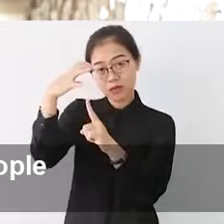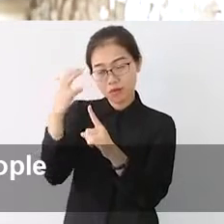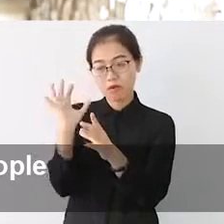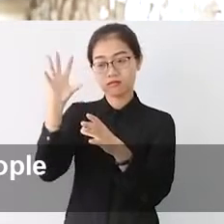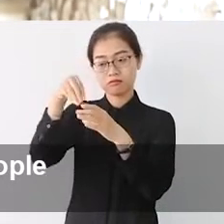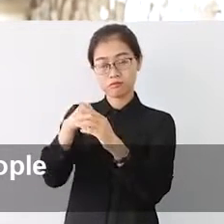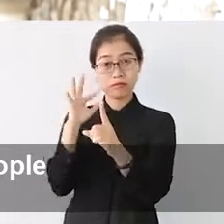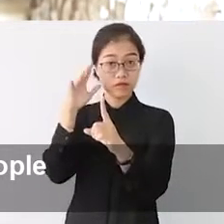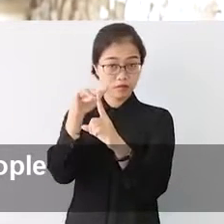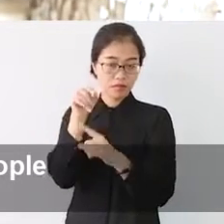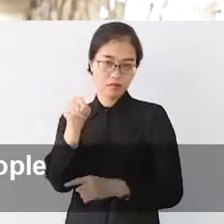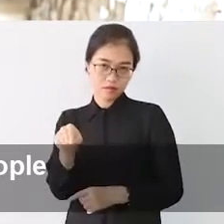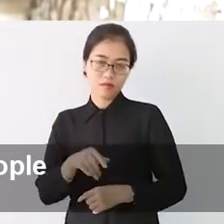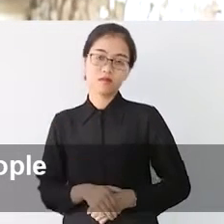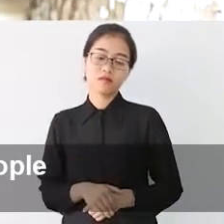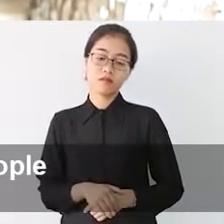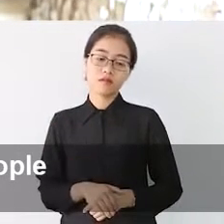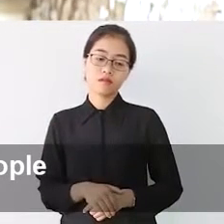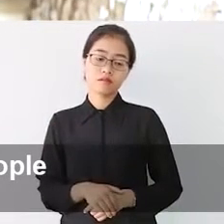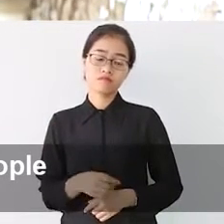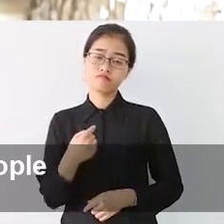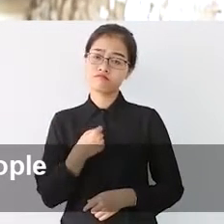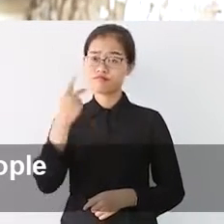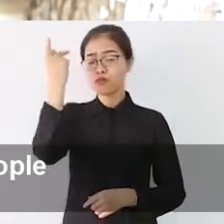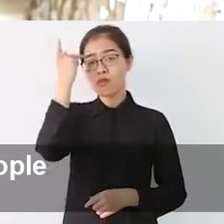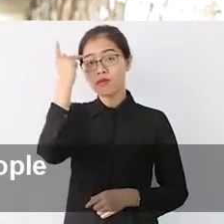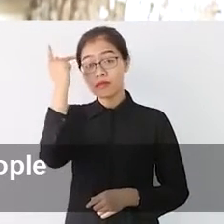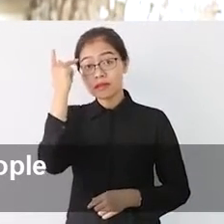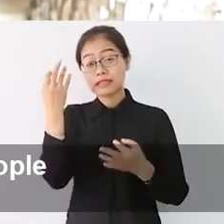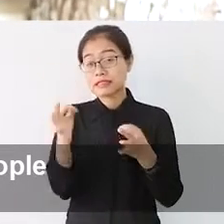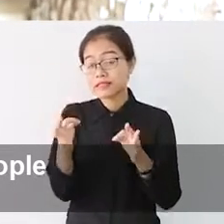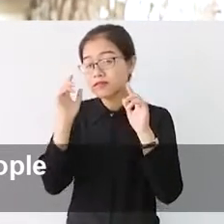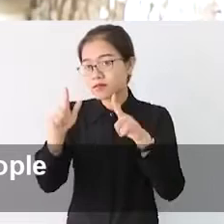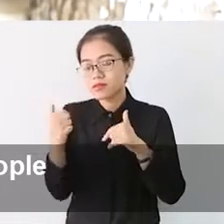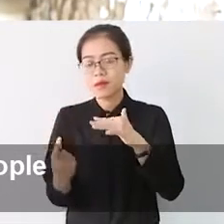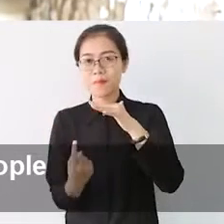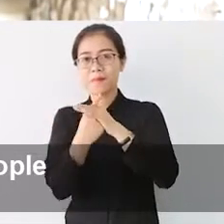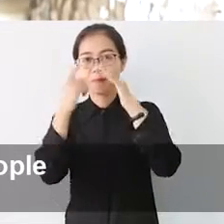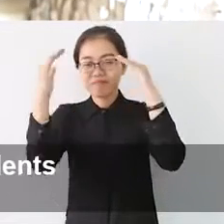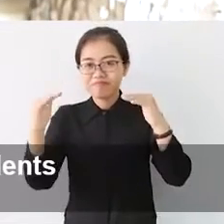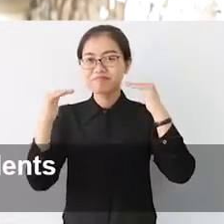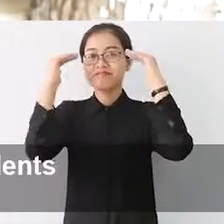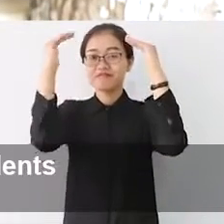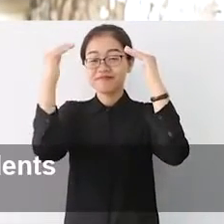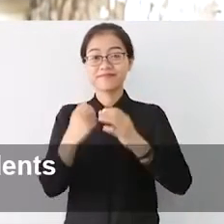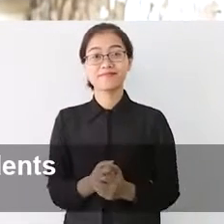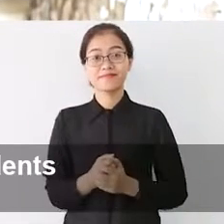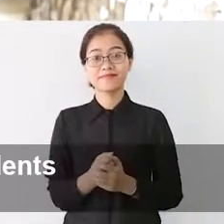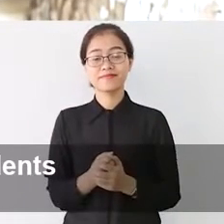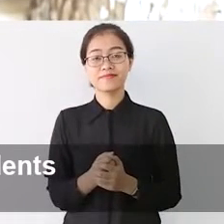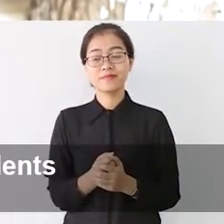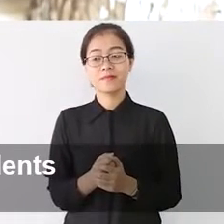huấn của DRD, của dự án thì cái kiến thức của mình về người khuyết tật cũng được nâng cao hơn. Rồi ngoài ra